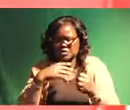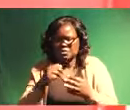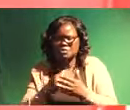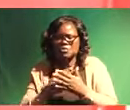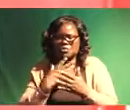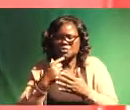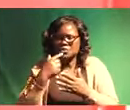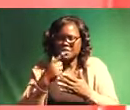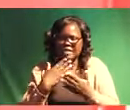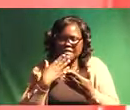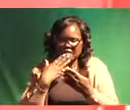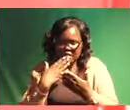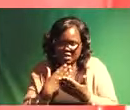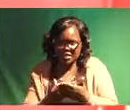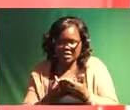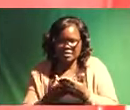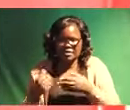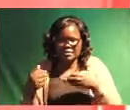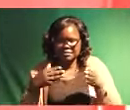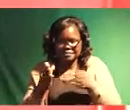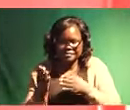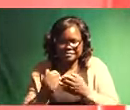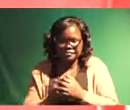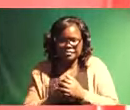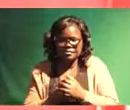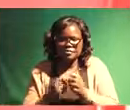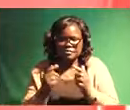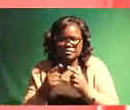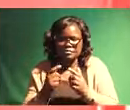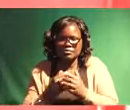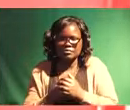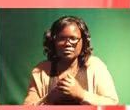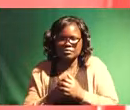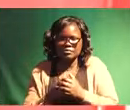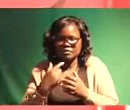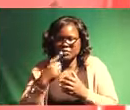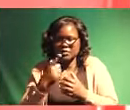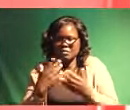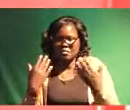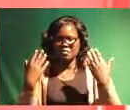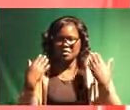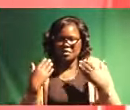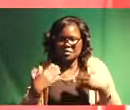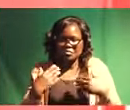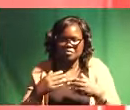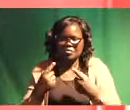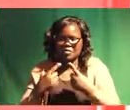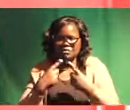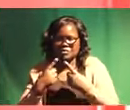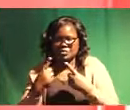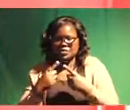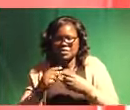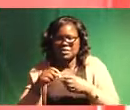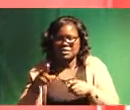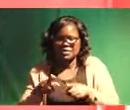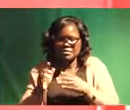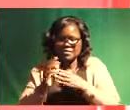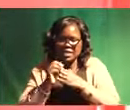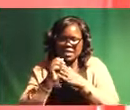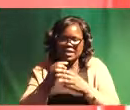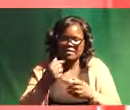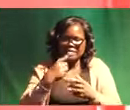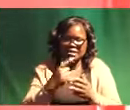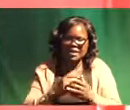nataka kusema asanteni, nichukue nafasi hii na rais nikuambie wa Meru wameongea vile viongozi wao wamesema.